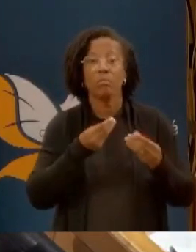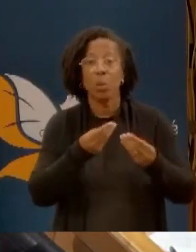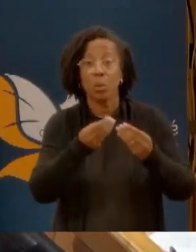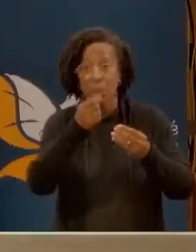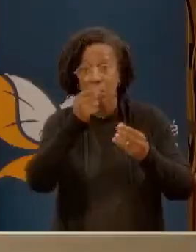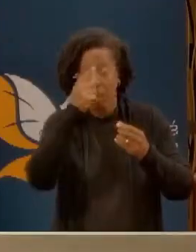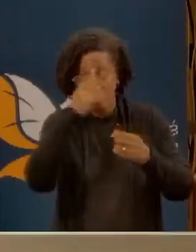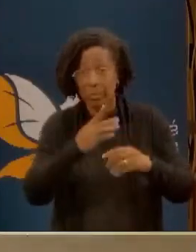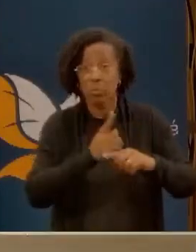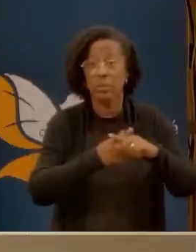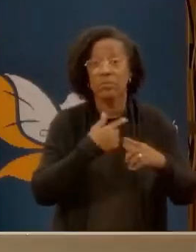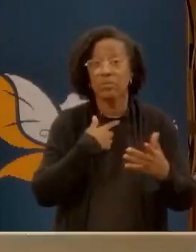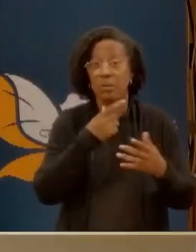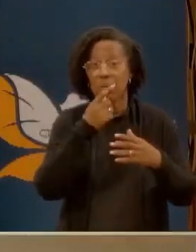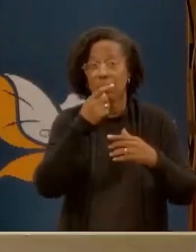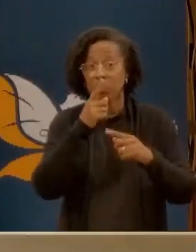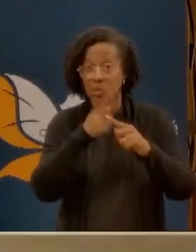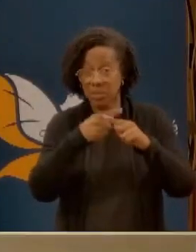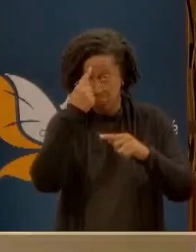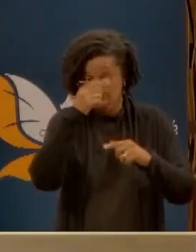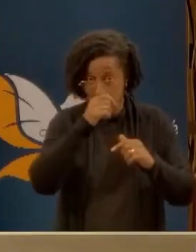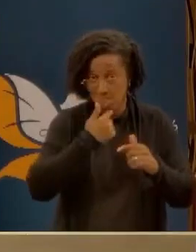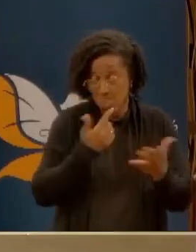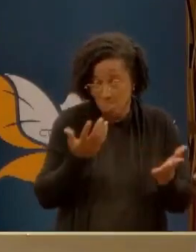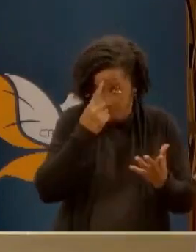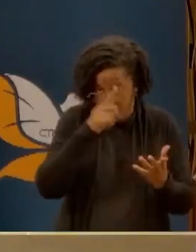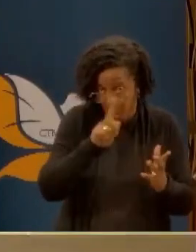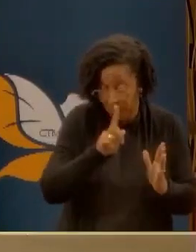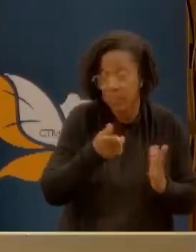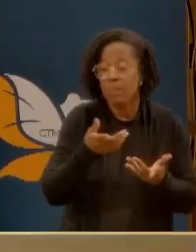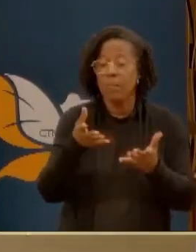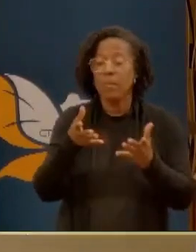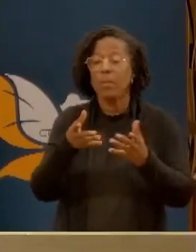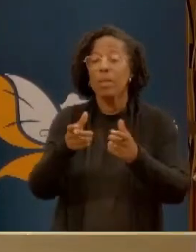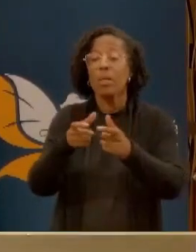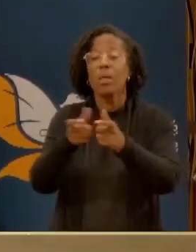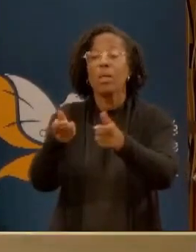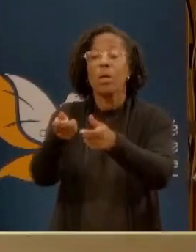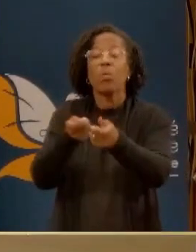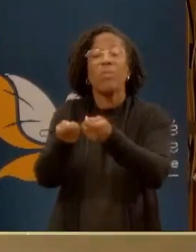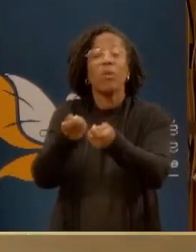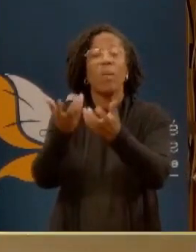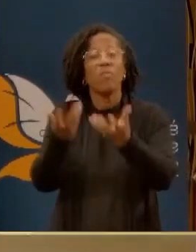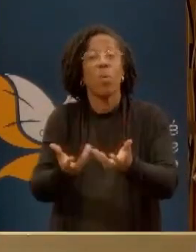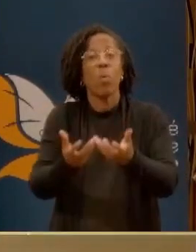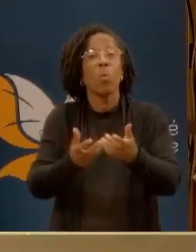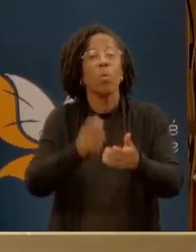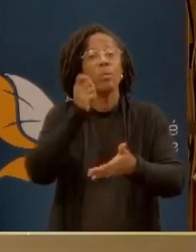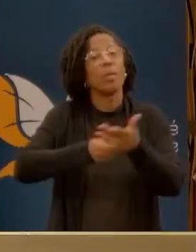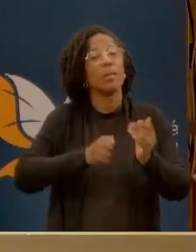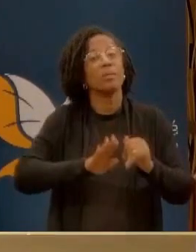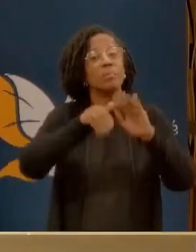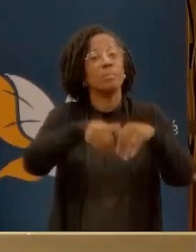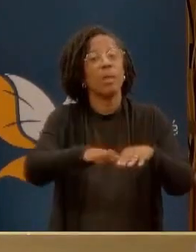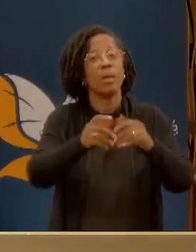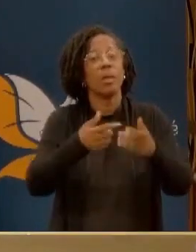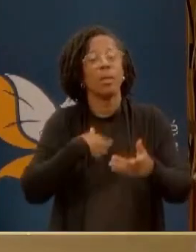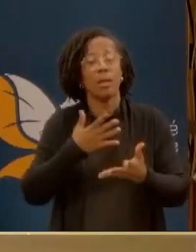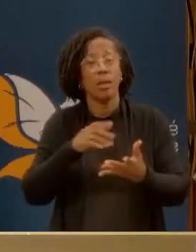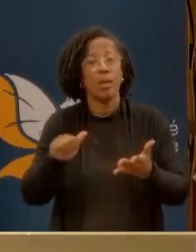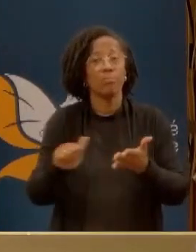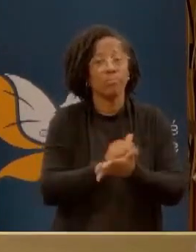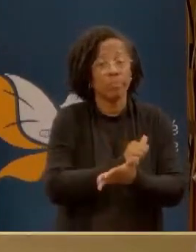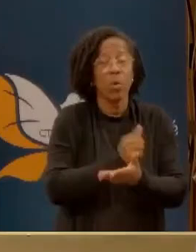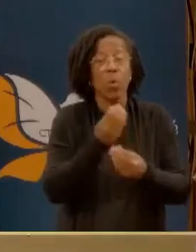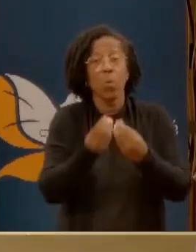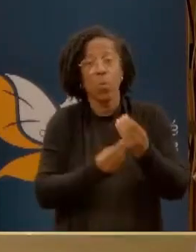Le gouvernement veut réformer le code de mer et voire même le faire disparaître. Alors, je ne sais pas ceux qui sont favorables,